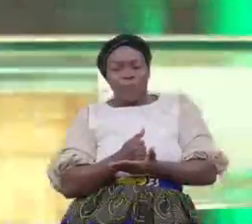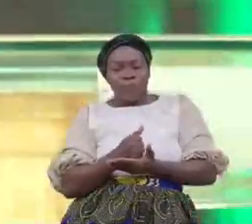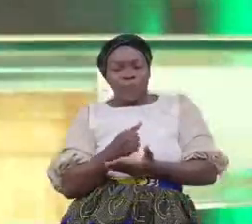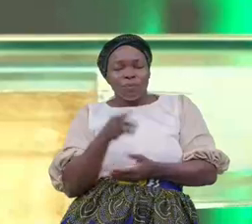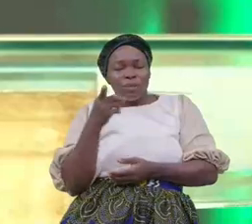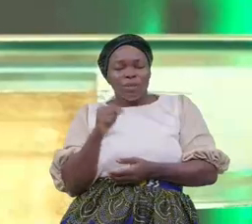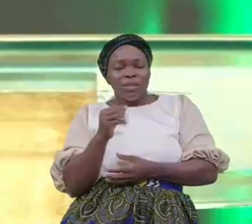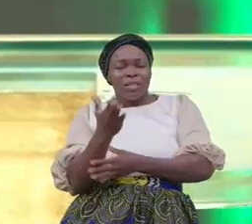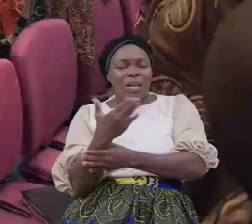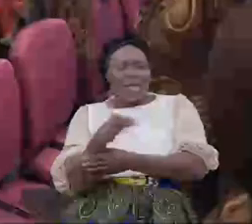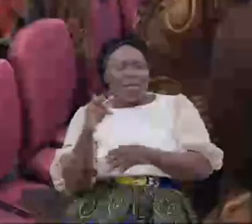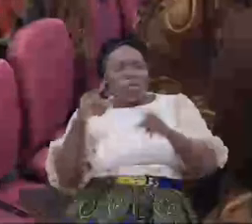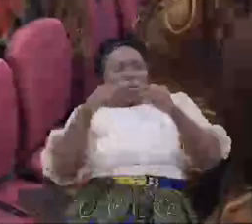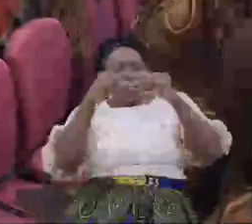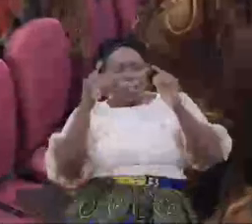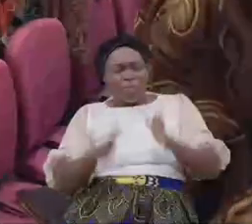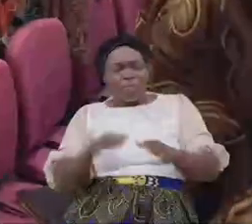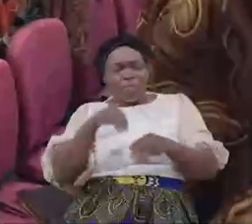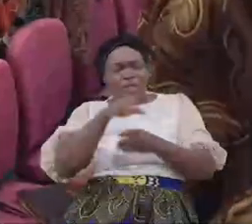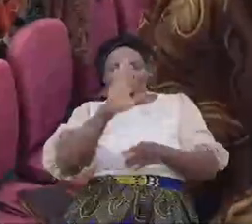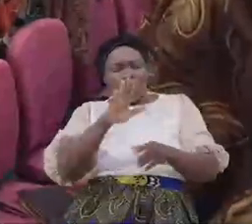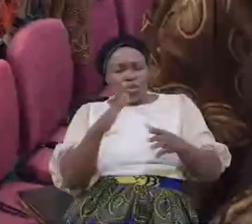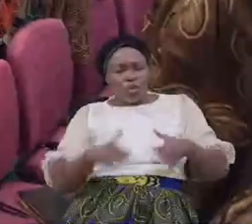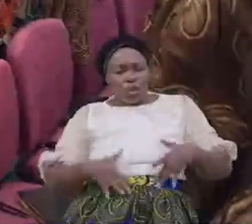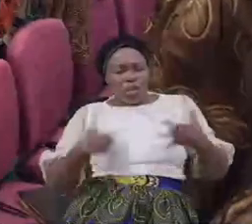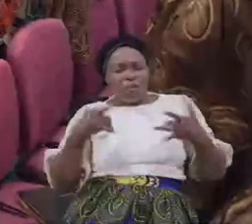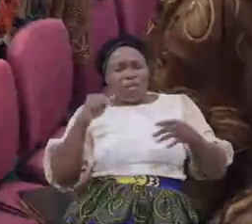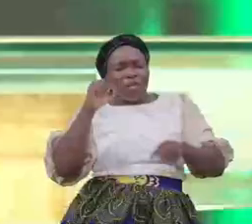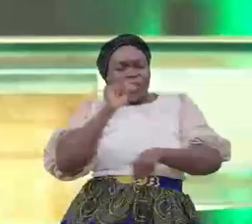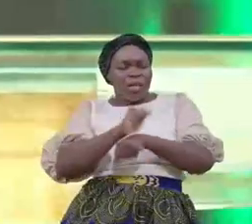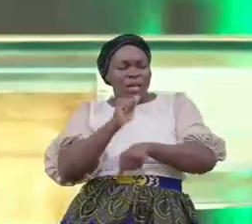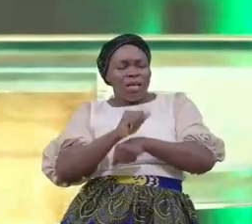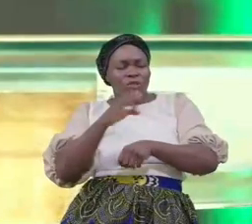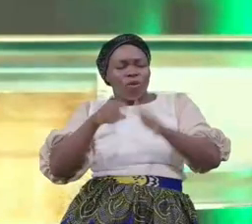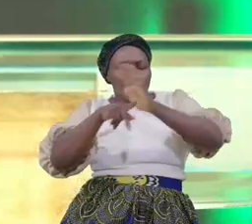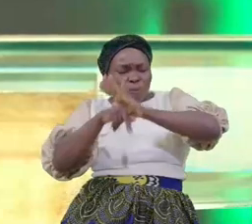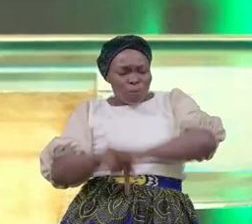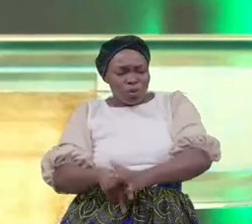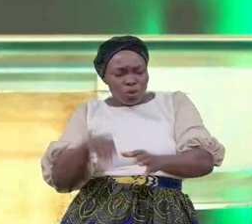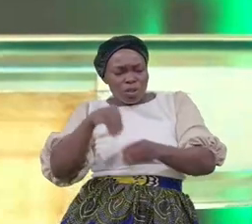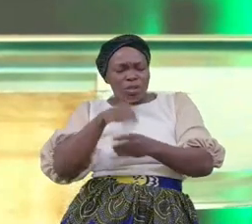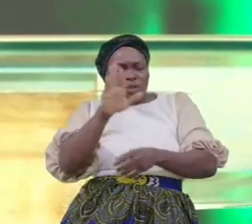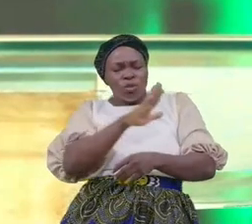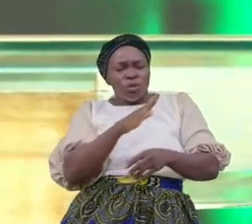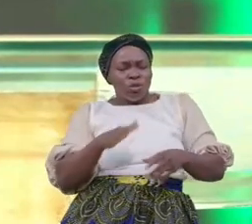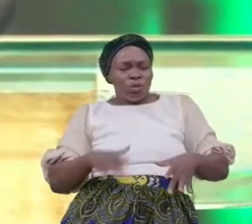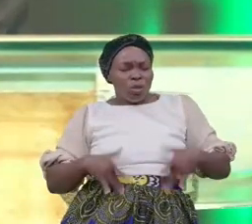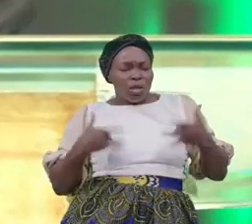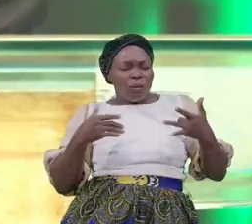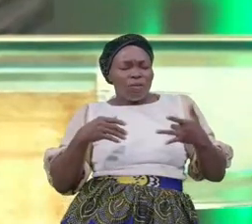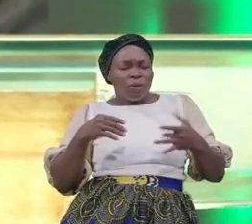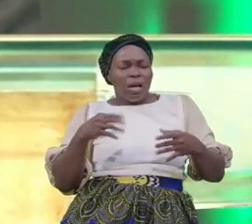La main de l'ennemi dans votre vie, la main de l'oppression dans votre vie, la malédiction et le joug dans votre